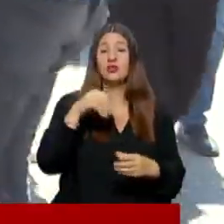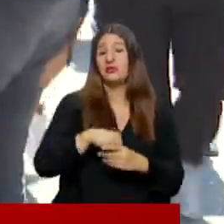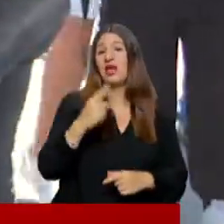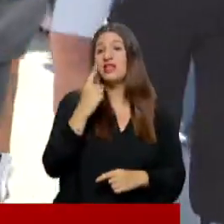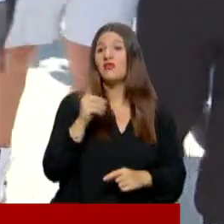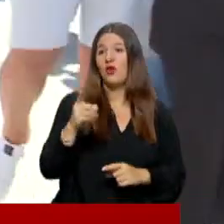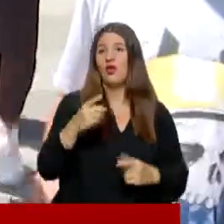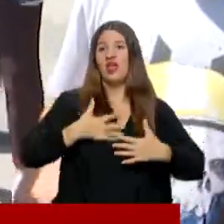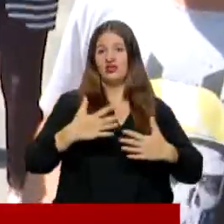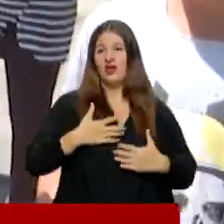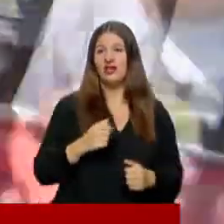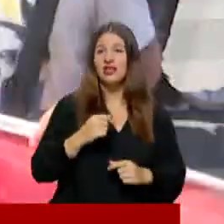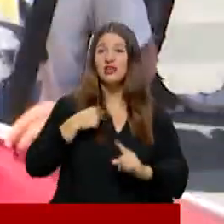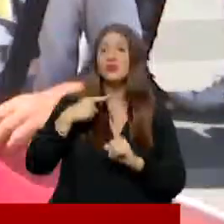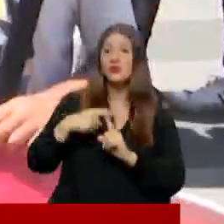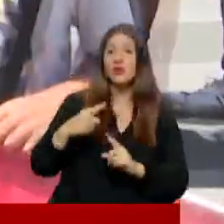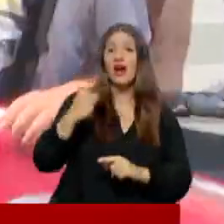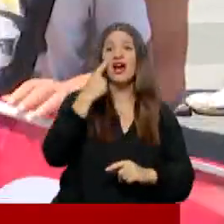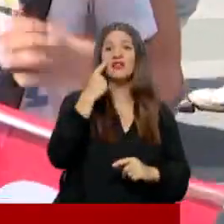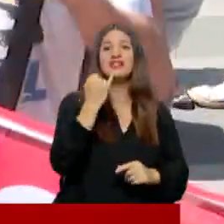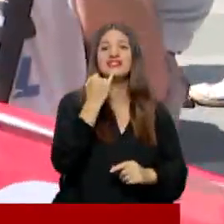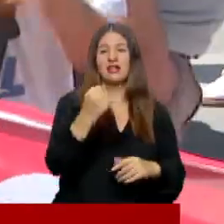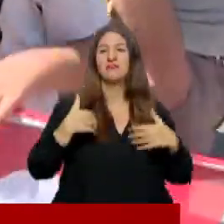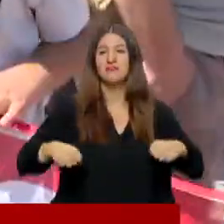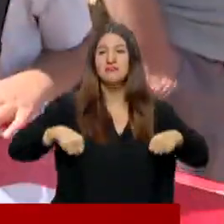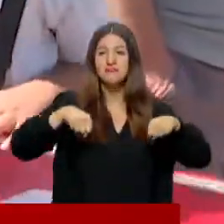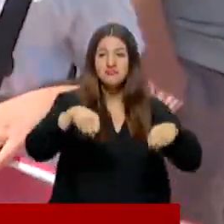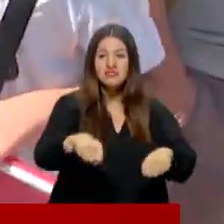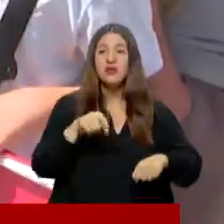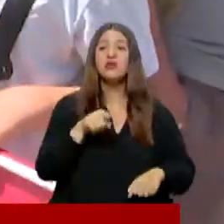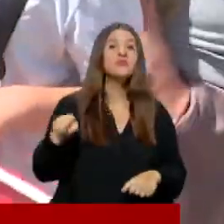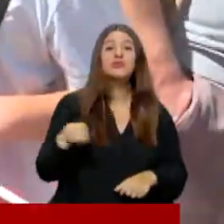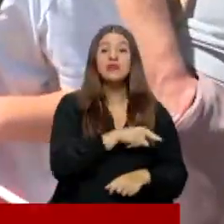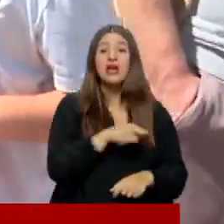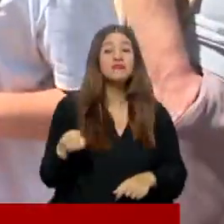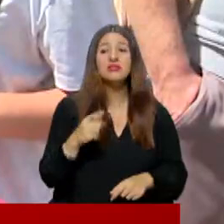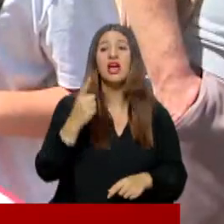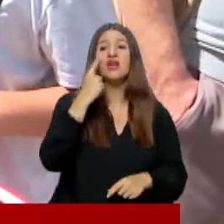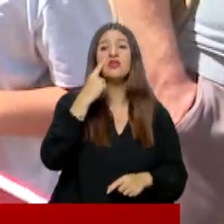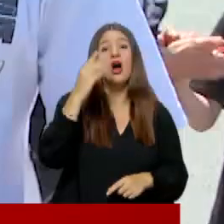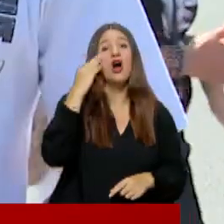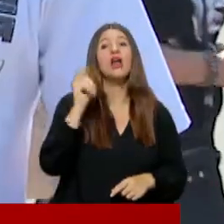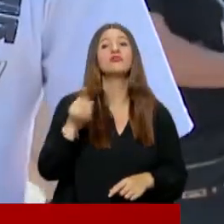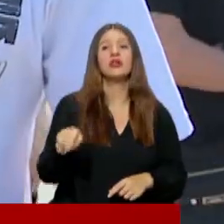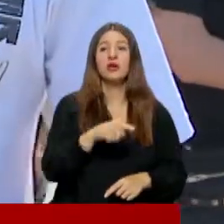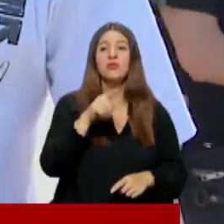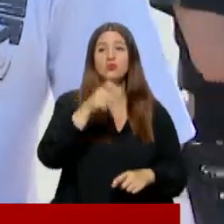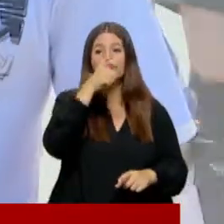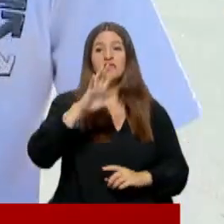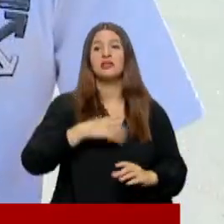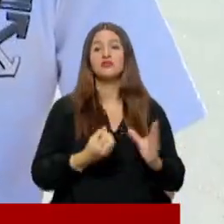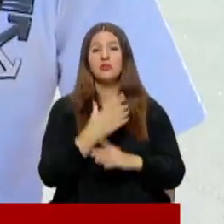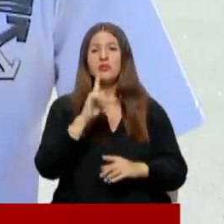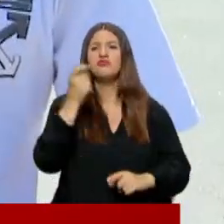defa onun heyecanı. Torunlarımı, atalarını ziyarete getirdim. Bunlar atalarını öğrenecekler. Bu ülkeye sahip çıkmamız